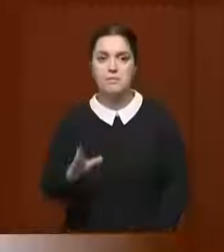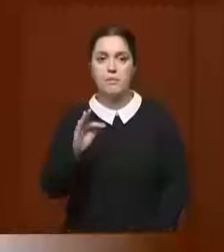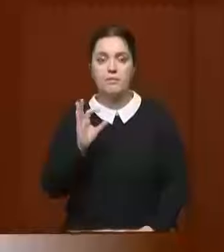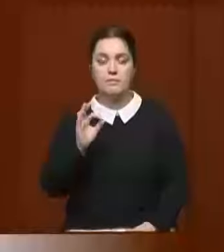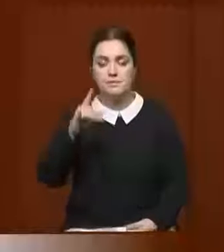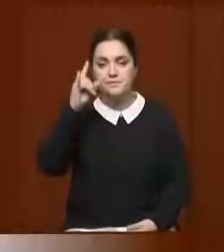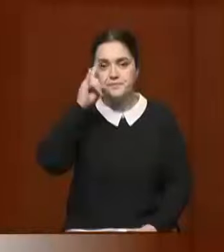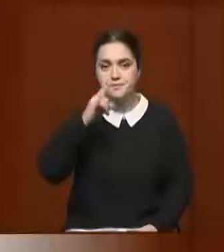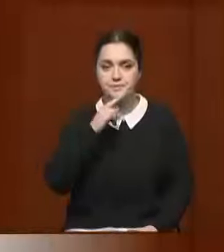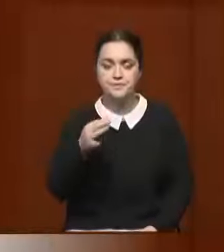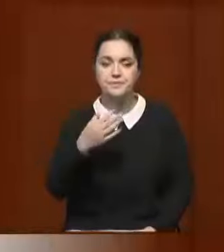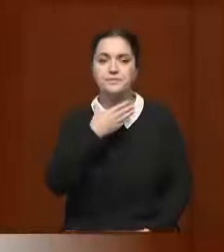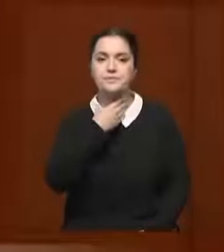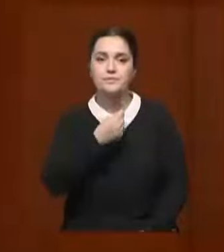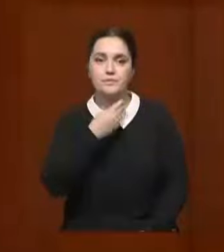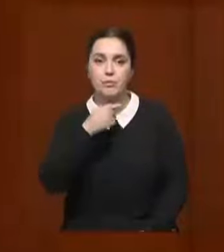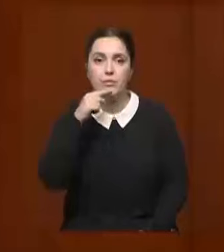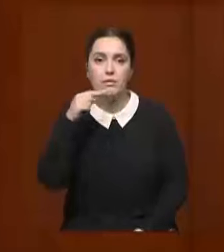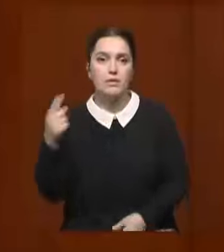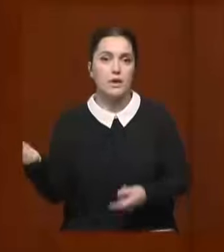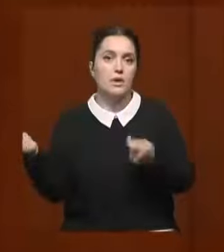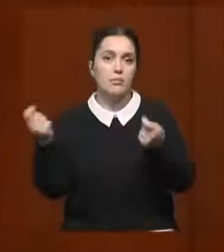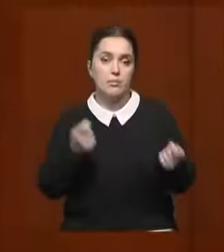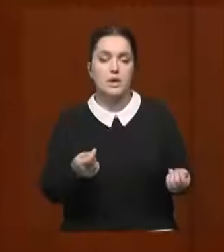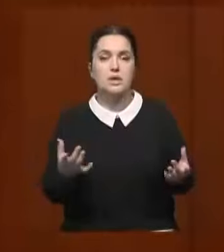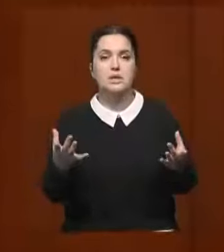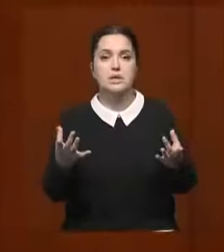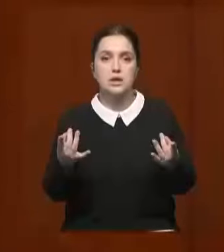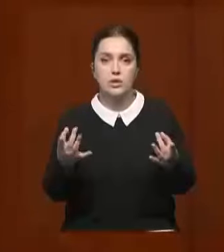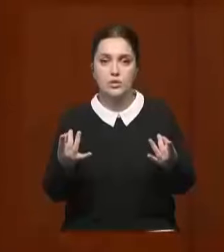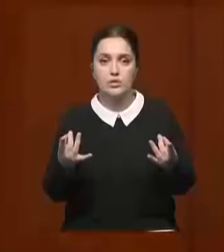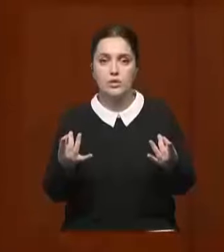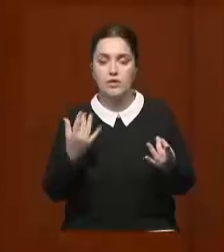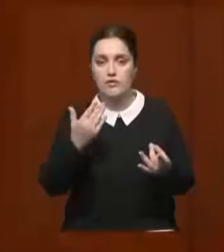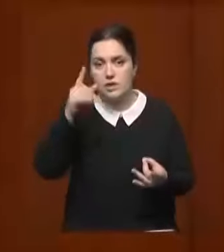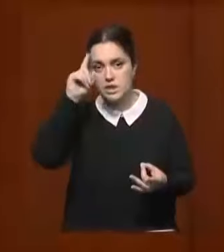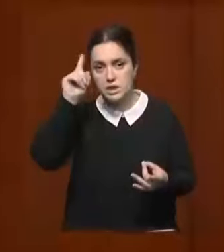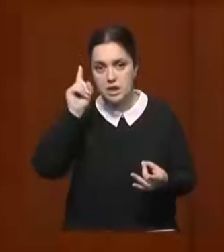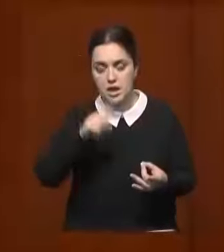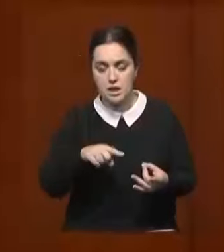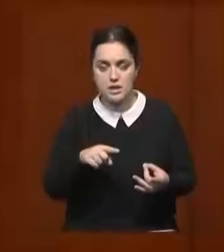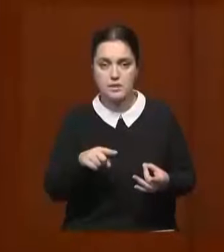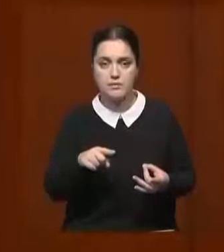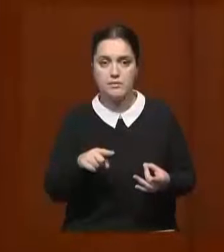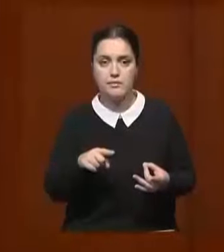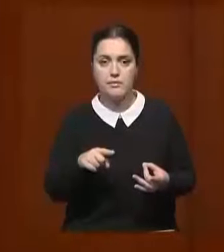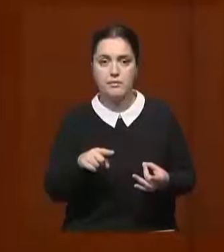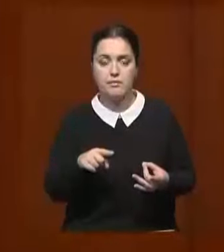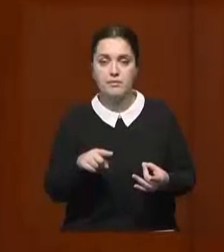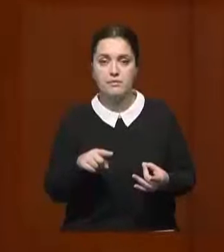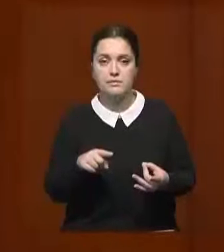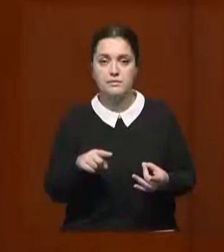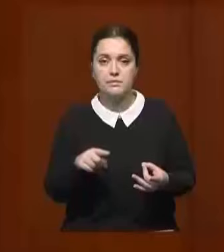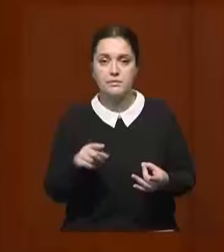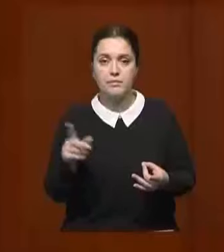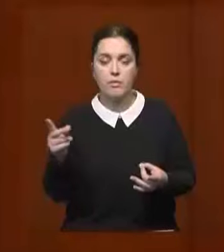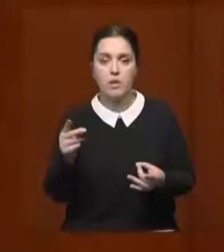семей заходит российское молоко, сырое. Как вы знаете, что они сегодня